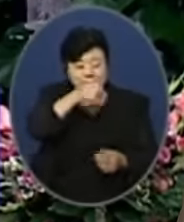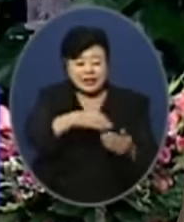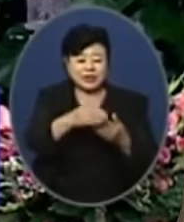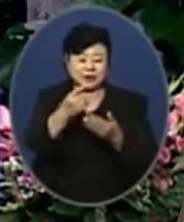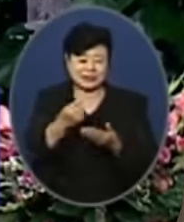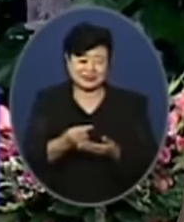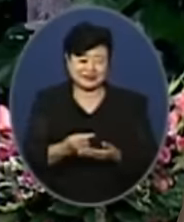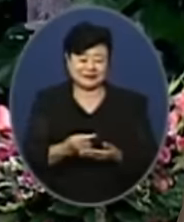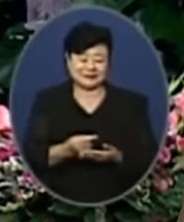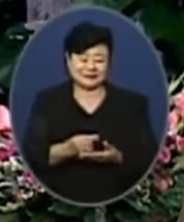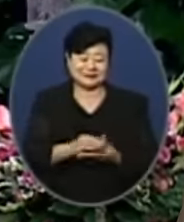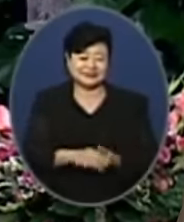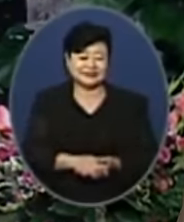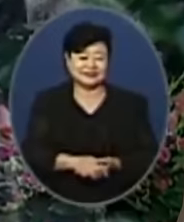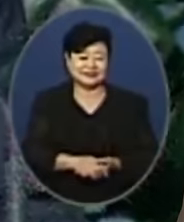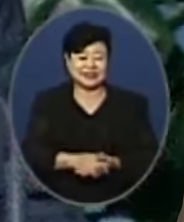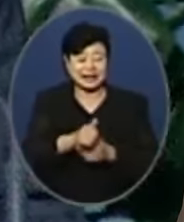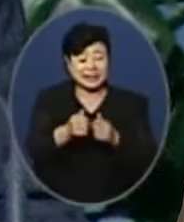오시니